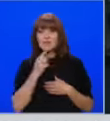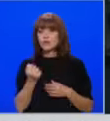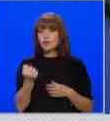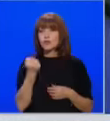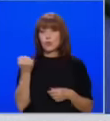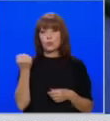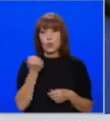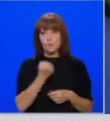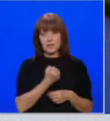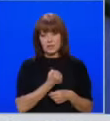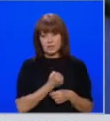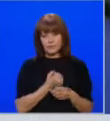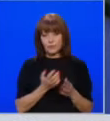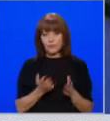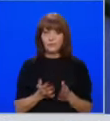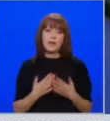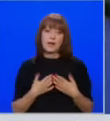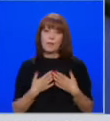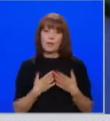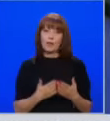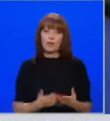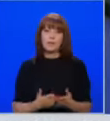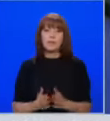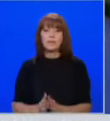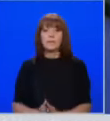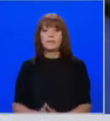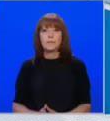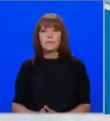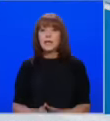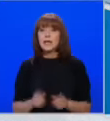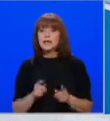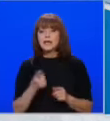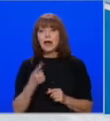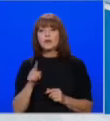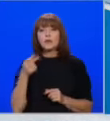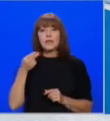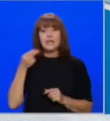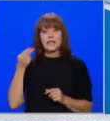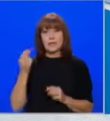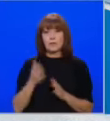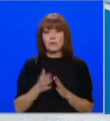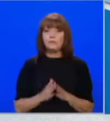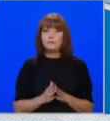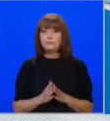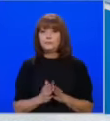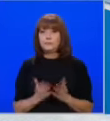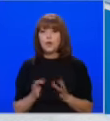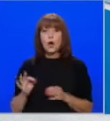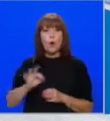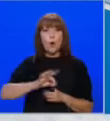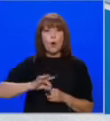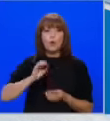Малинов. Нели Ангелова за протеста край Цалапица. Благодаря ти. А сега към другите теми в емисията.